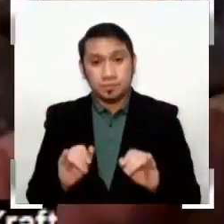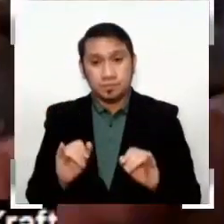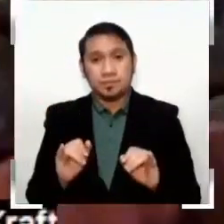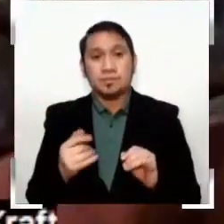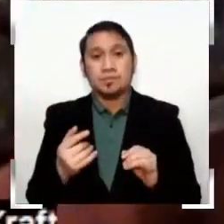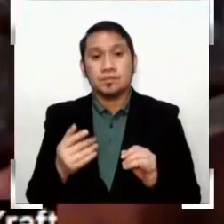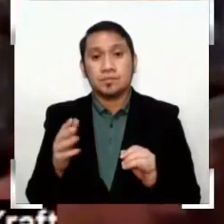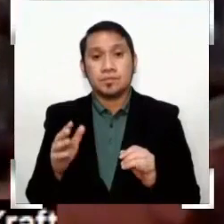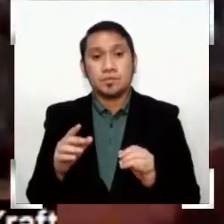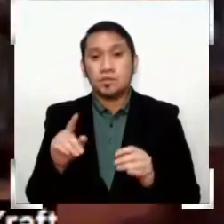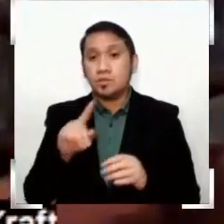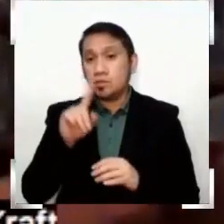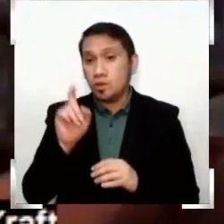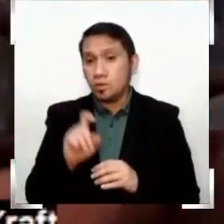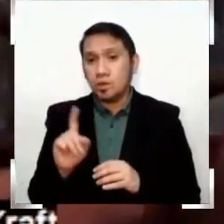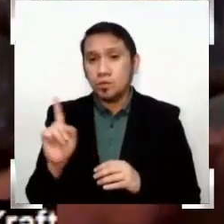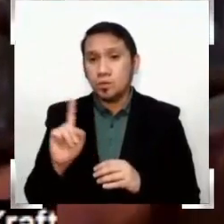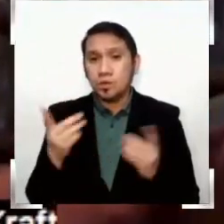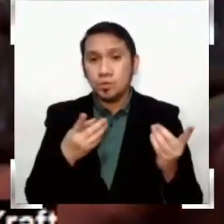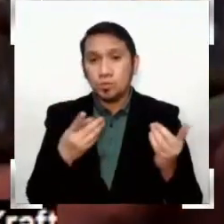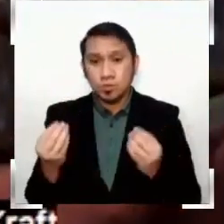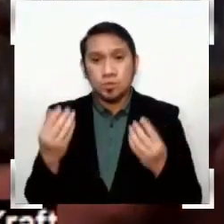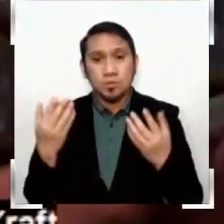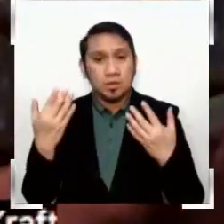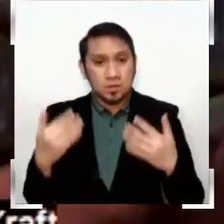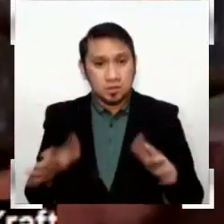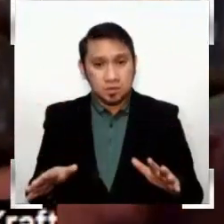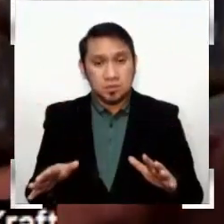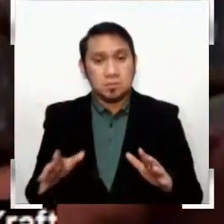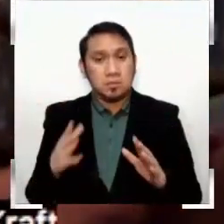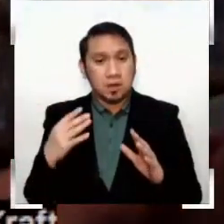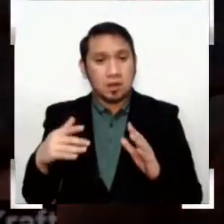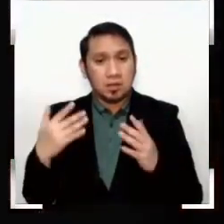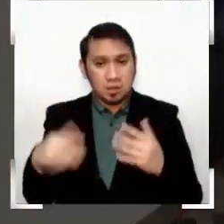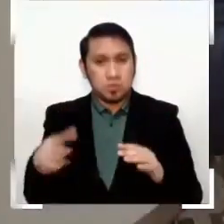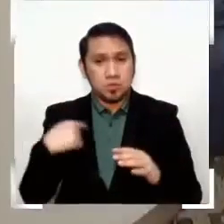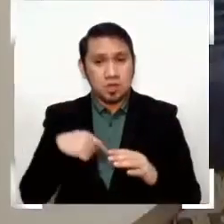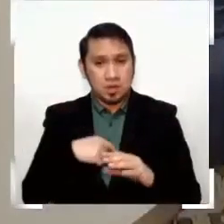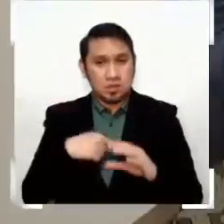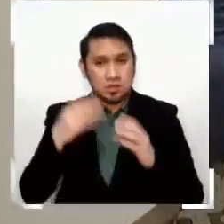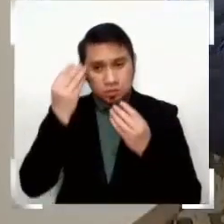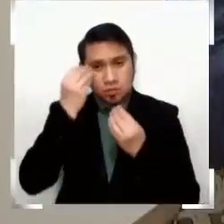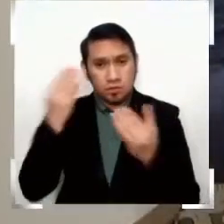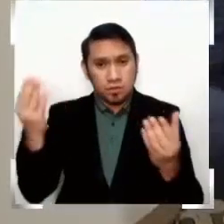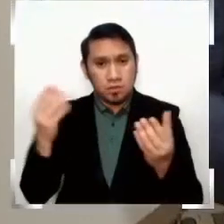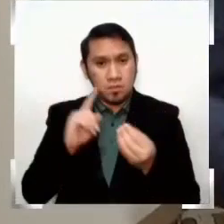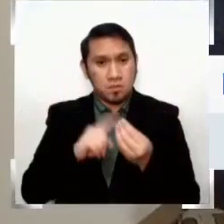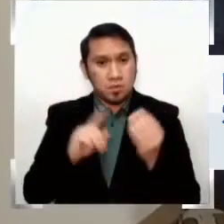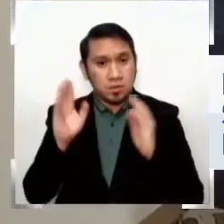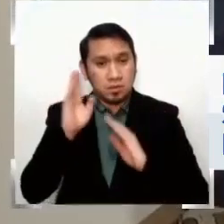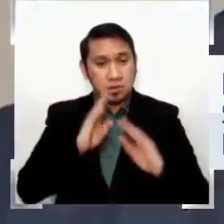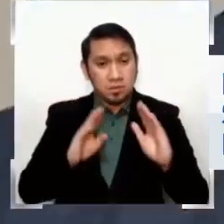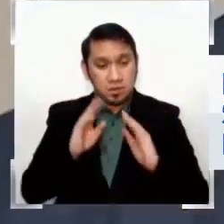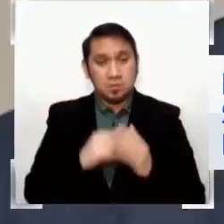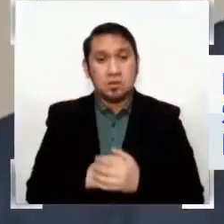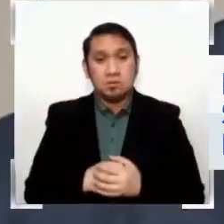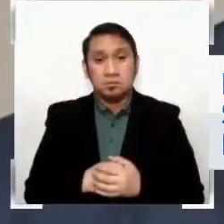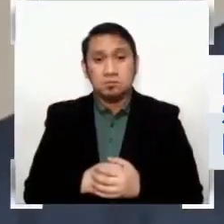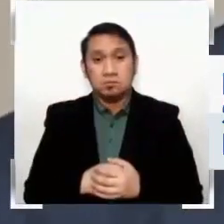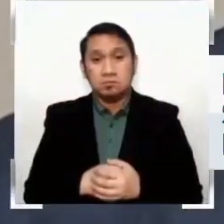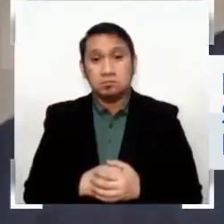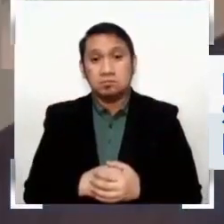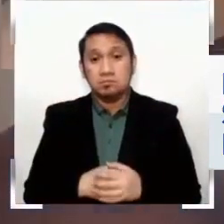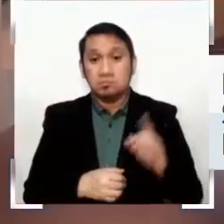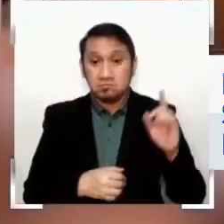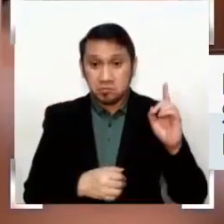afterwards when we send, when we communicate to them the issues that we have? Tingin naman ng security analyst na si Romel Banlawi,